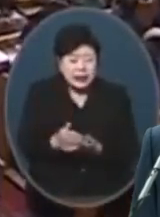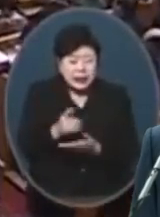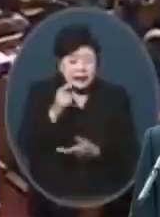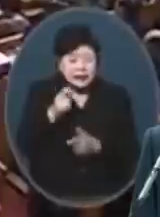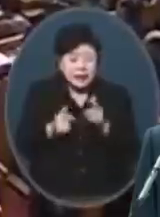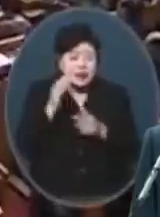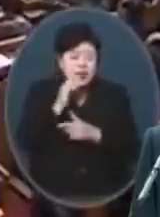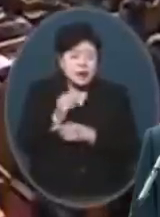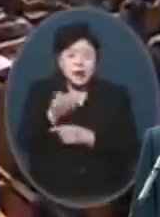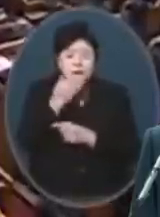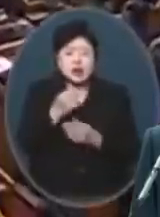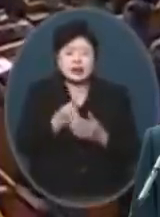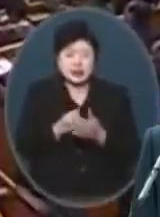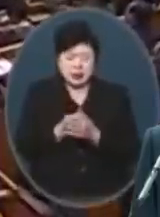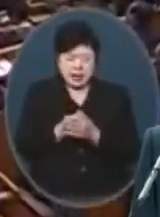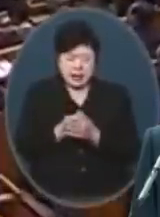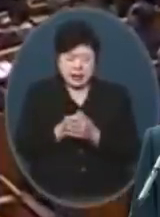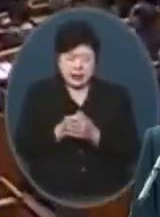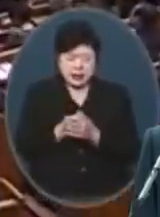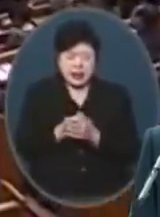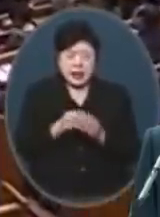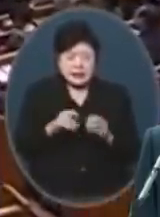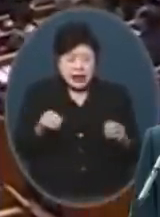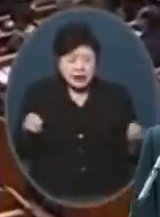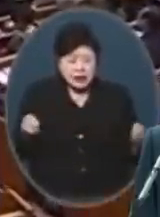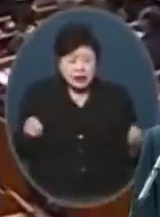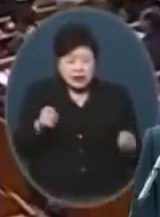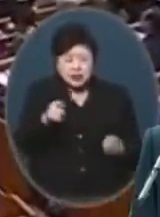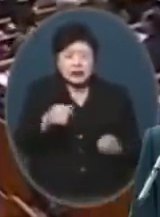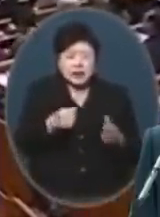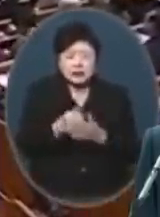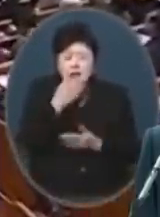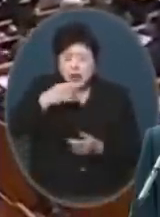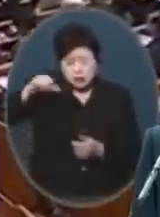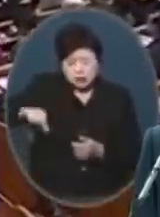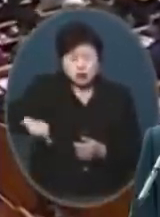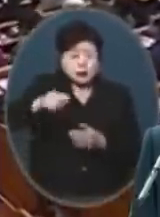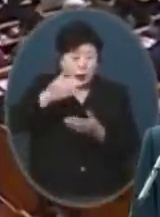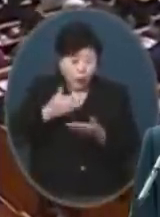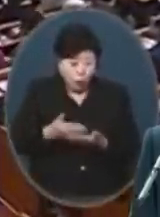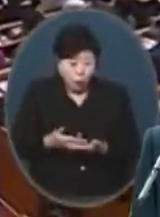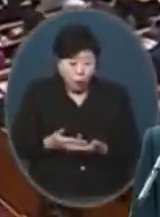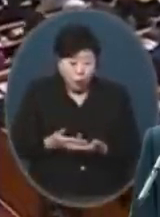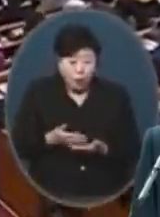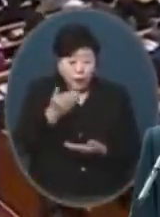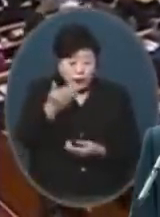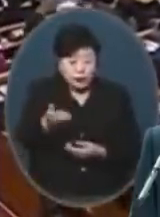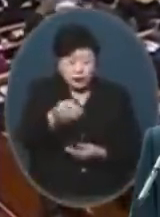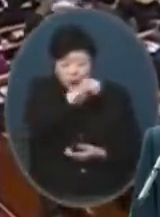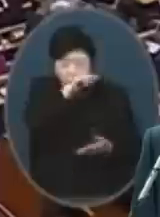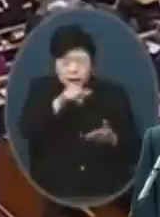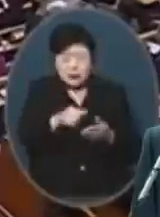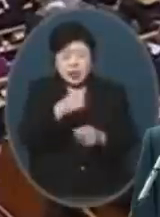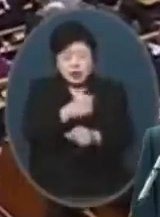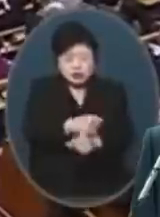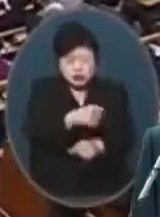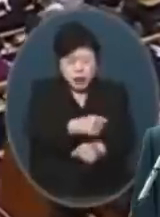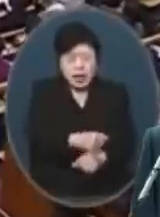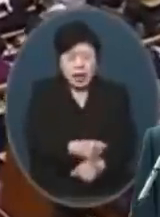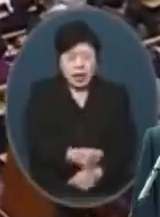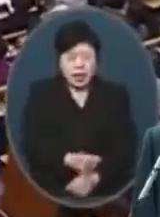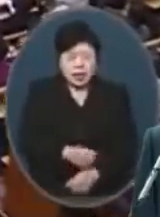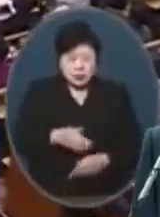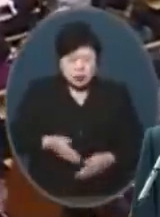나무의 열매를 먹었은즉 땅은 너로 말미암아 저주를 받고 너는 내 평생에 수고하여